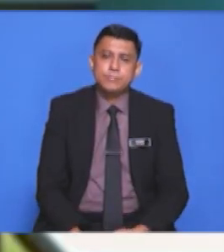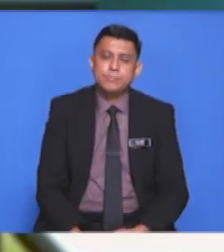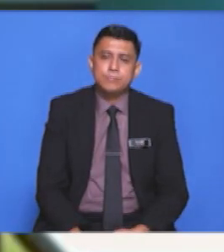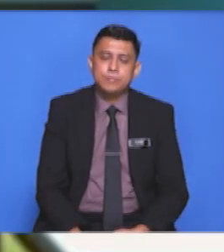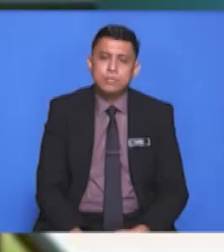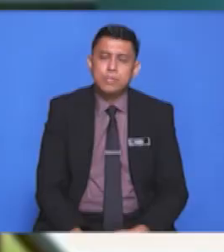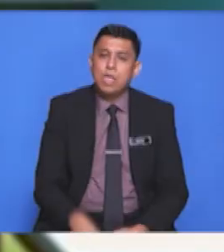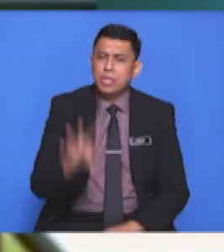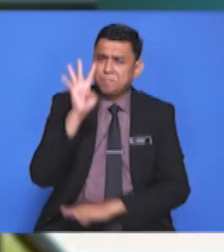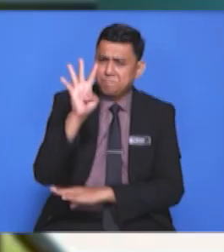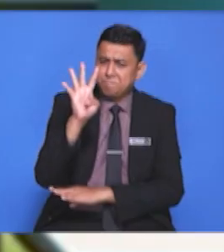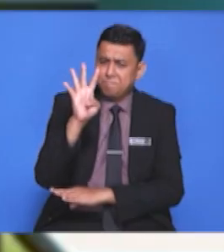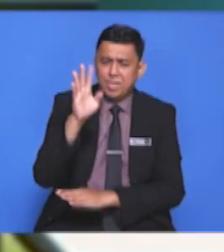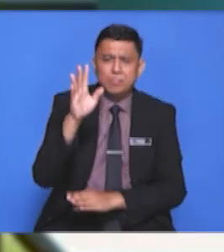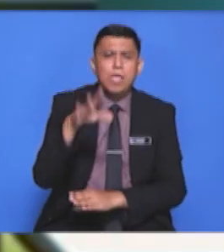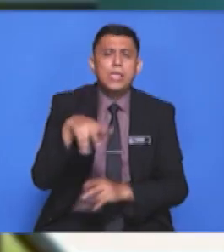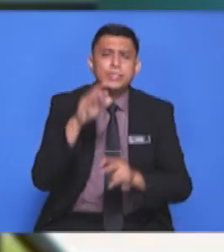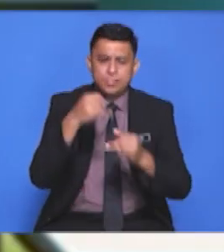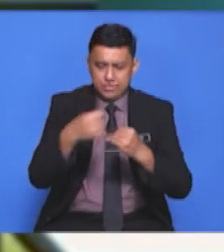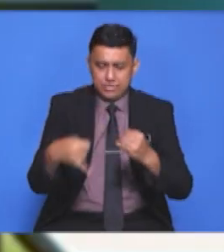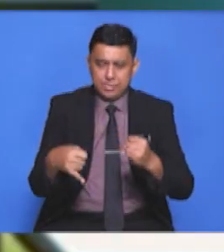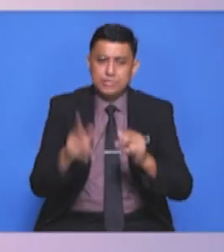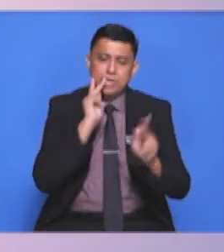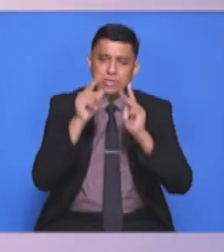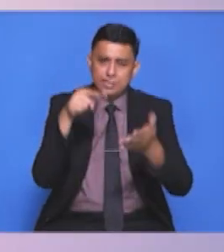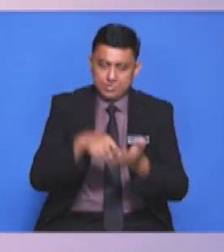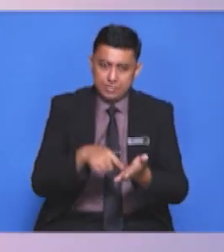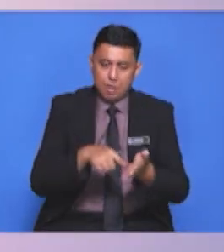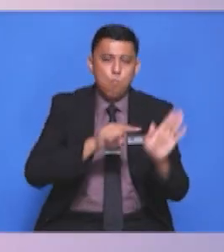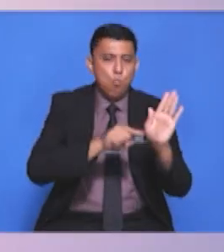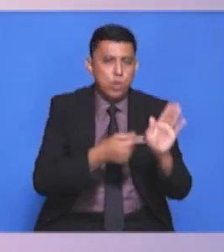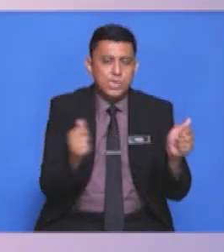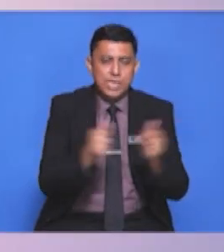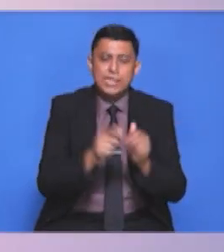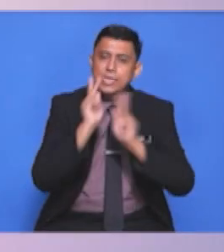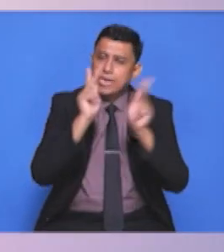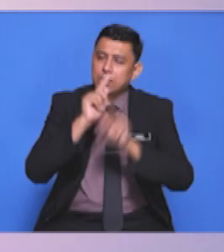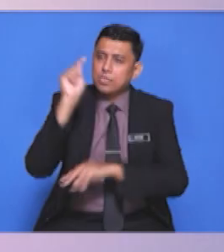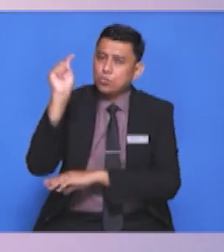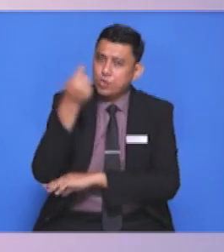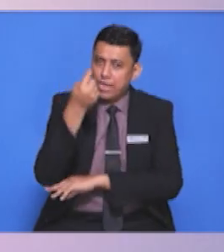dengan Hai jenis kata ini dimulai dengan kata tunggal